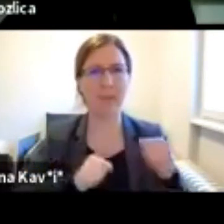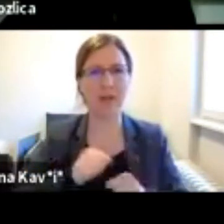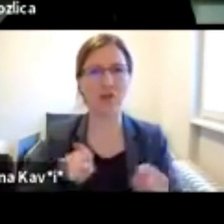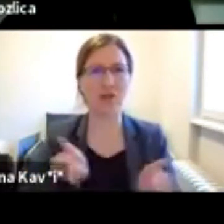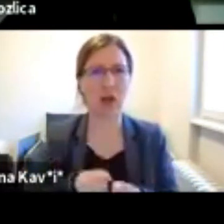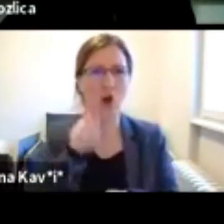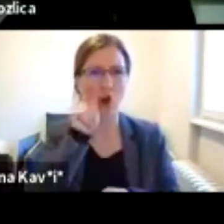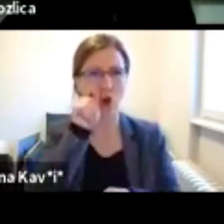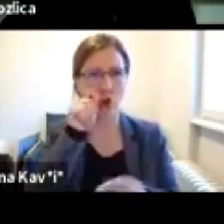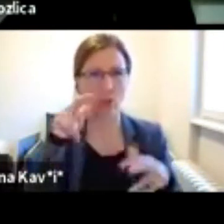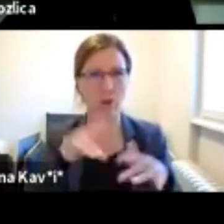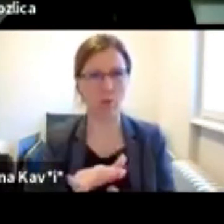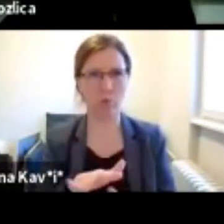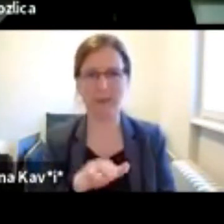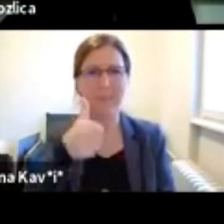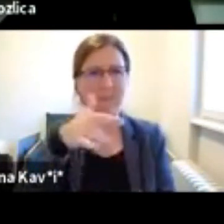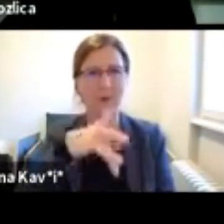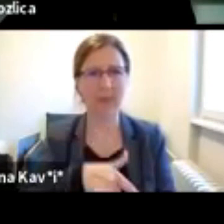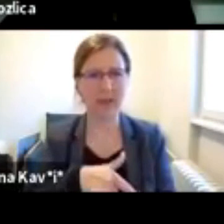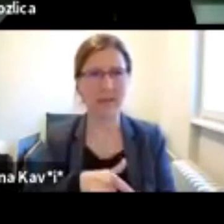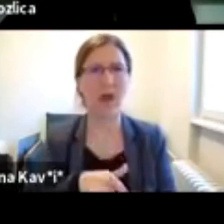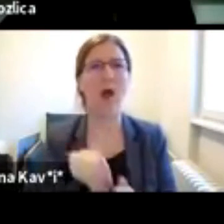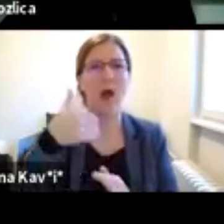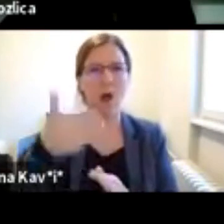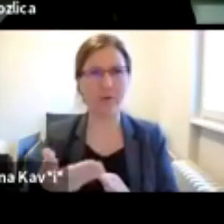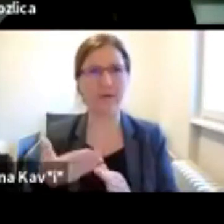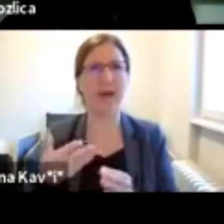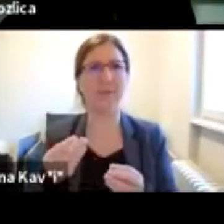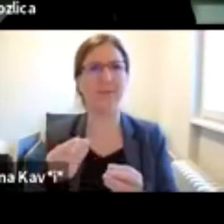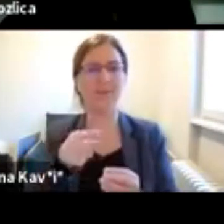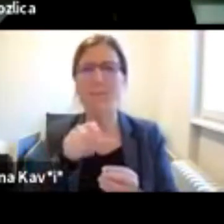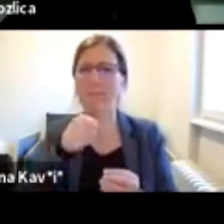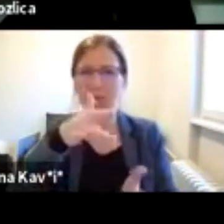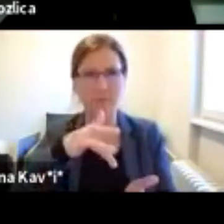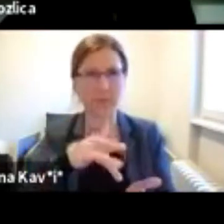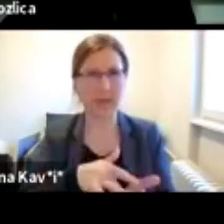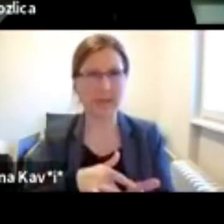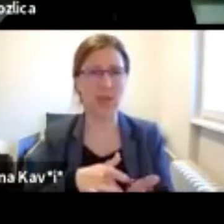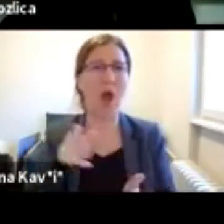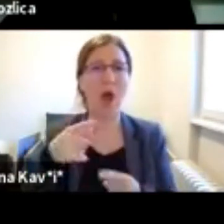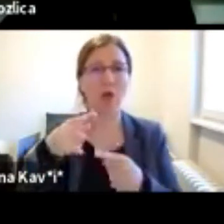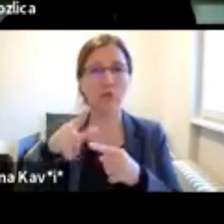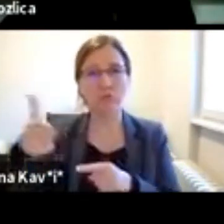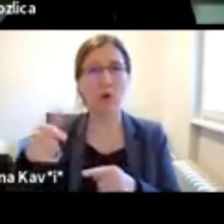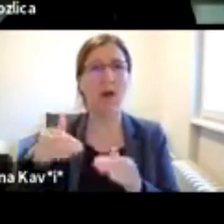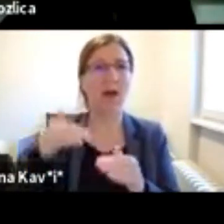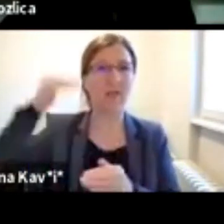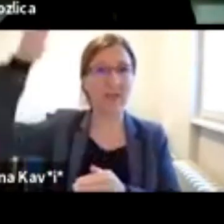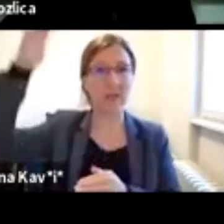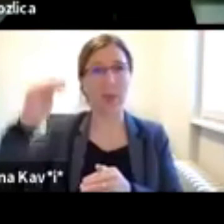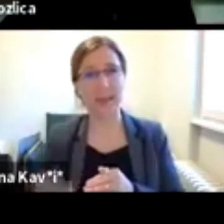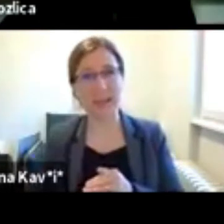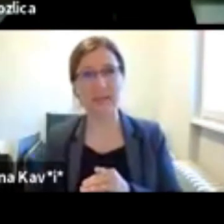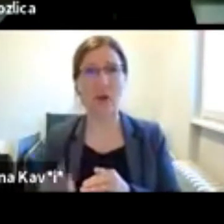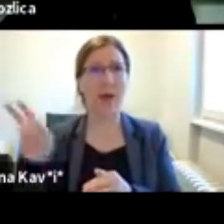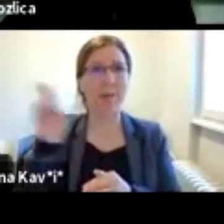onda sva ostala naša obilježja koja imamo, jesmo li visoki, niski, mali, plavi, crveni,